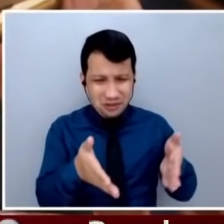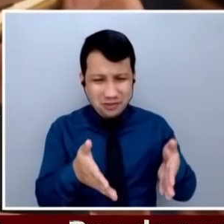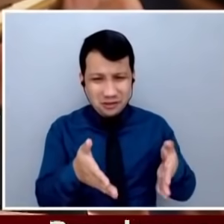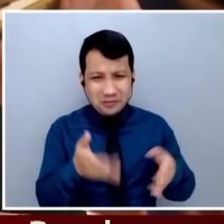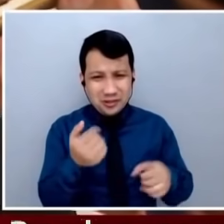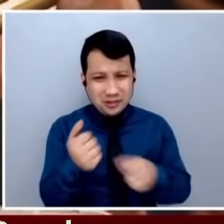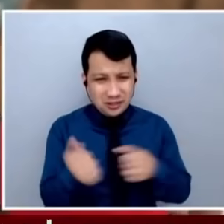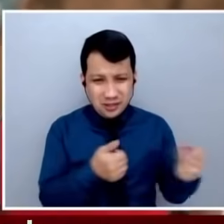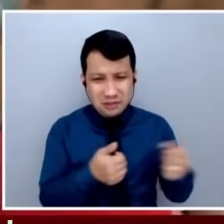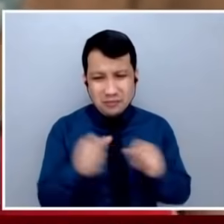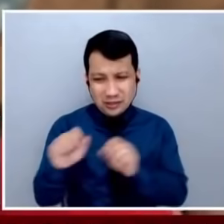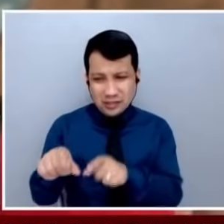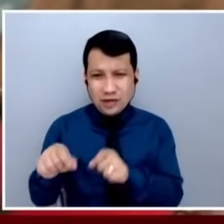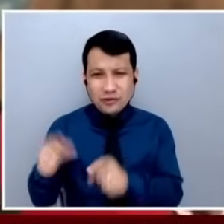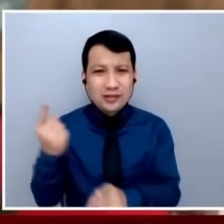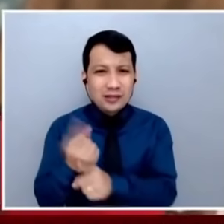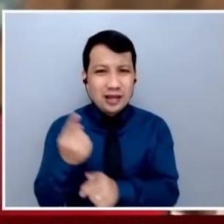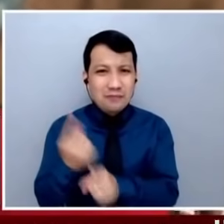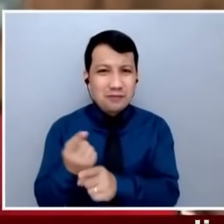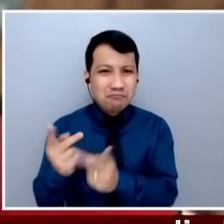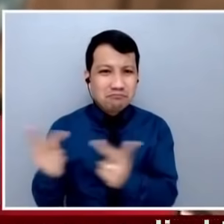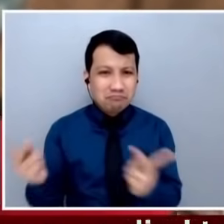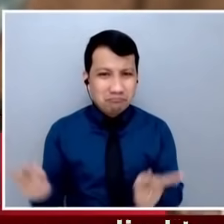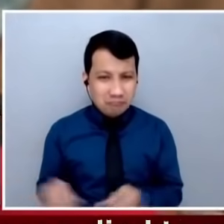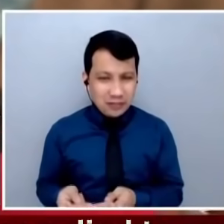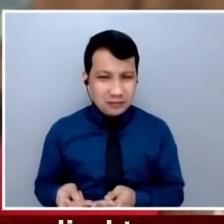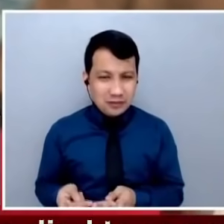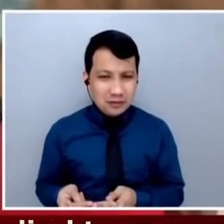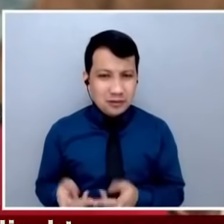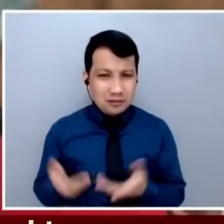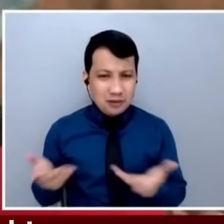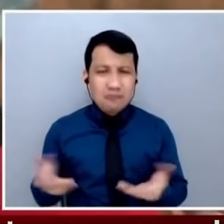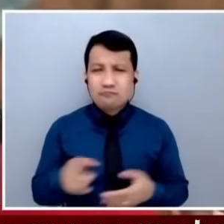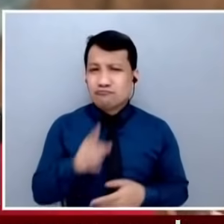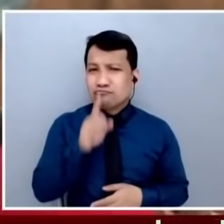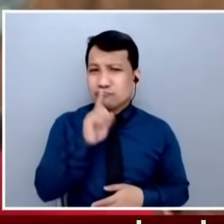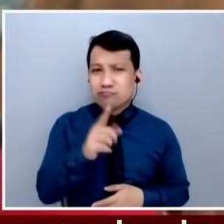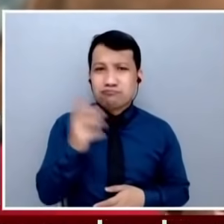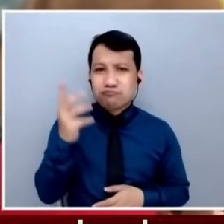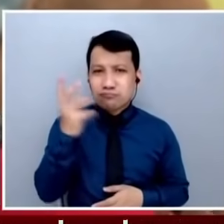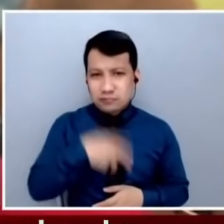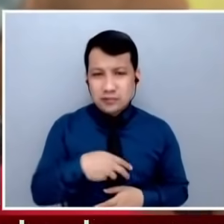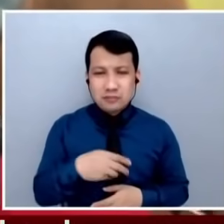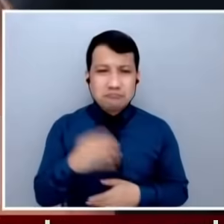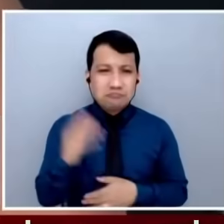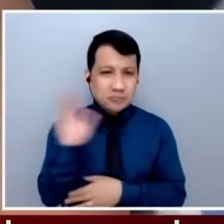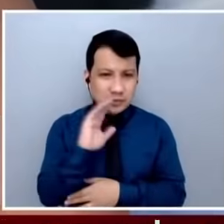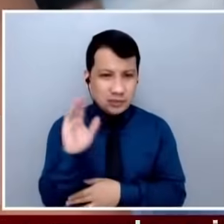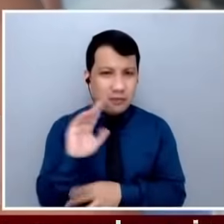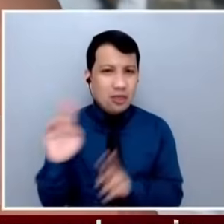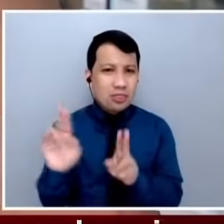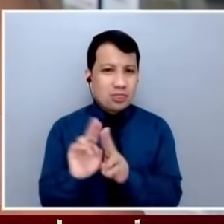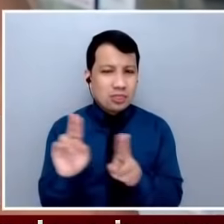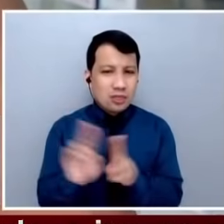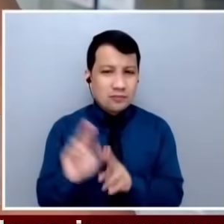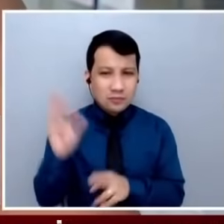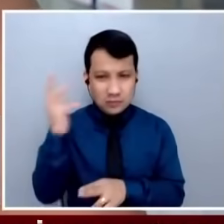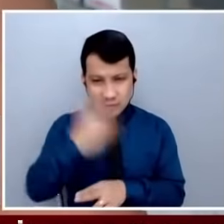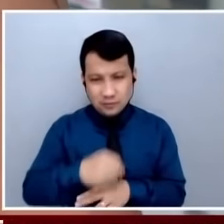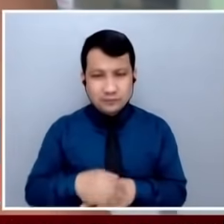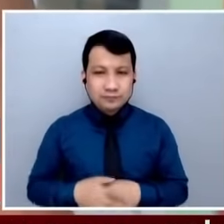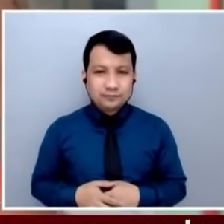tamang lugar, no? And I'm sure we will be having a very Merry Christmas, a normal Christmas, no? Merry Christmas,